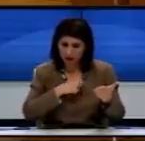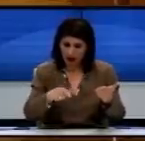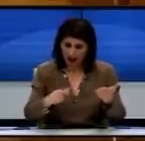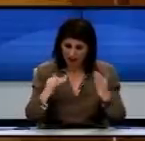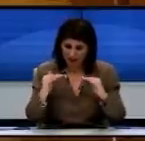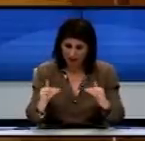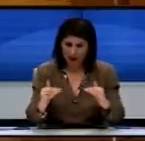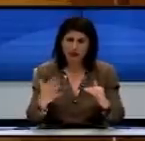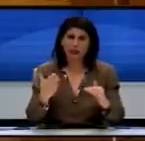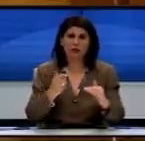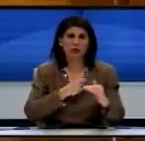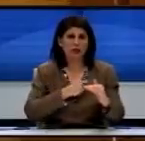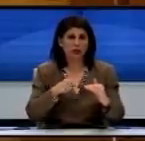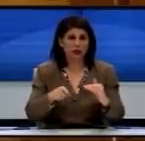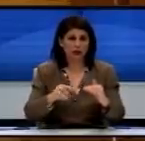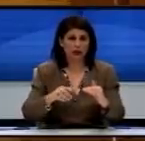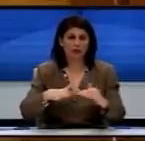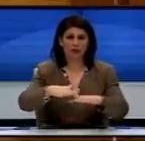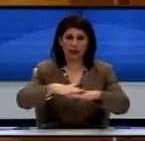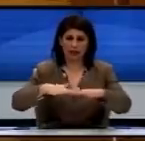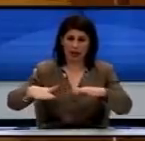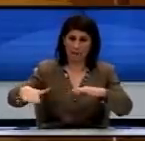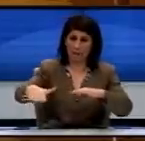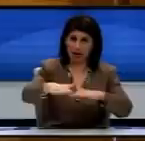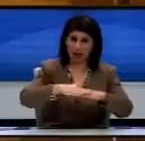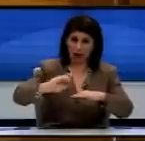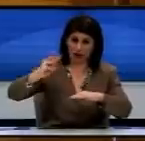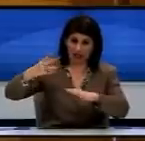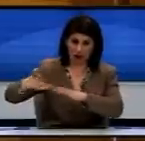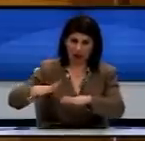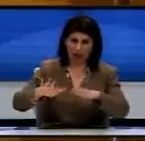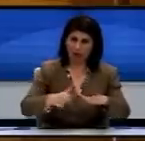οποία βρισκόμαστε και κάνοντας την εκτίμηση ότι φτάνουμε σε ένα πλατό στο τρίτο κύμα,